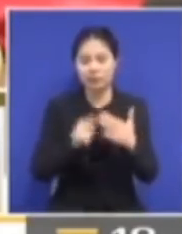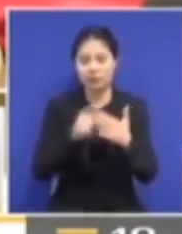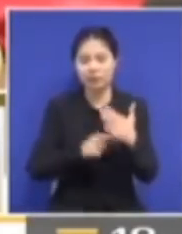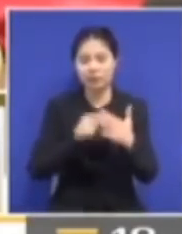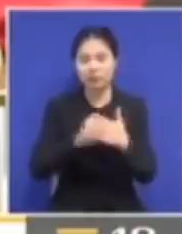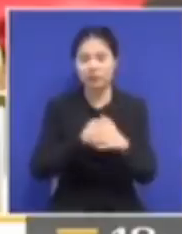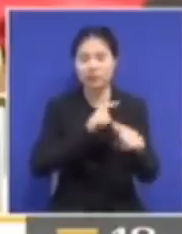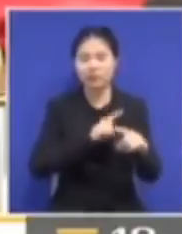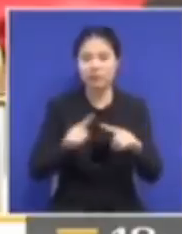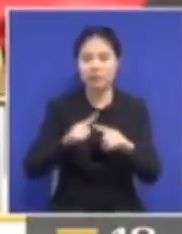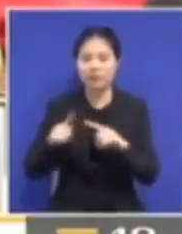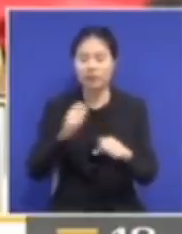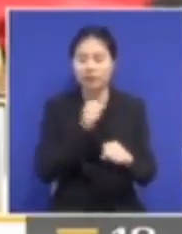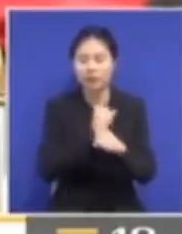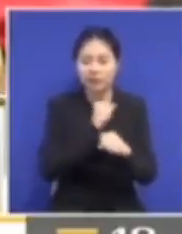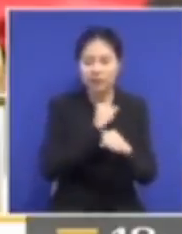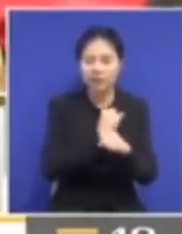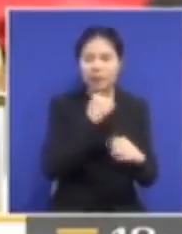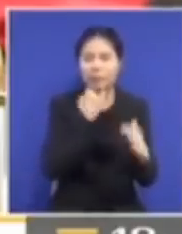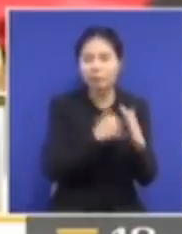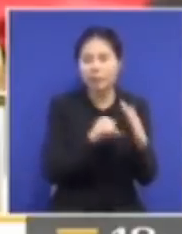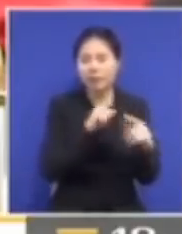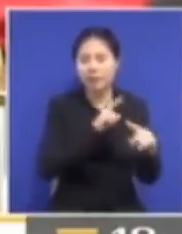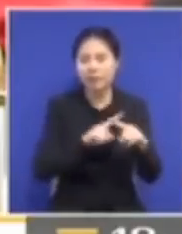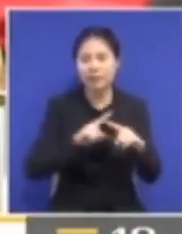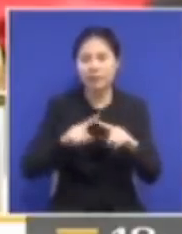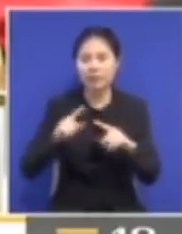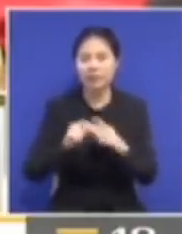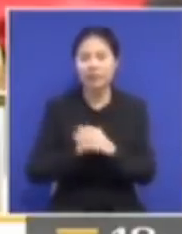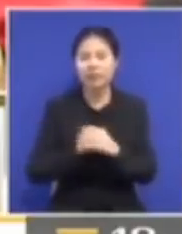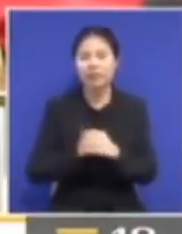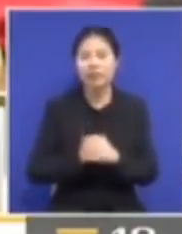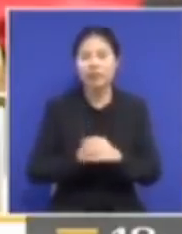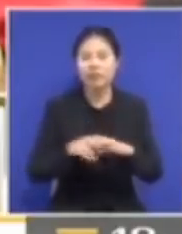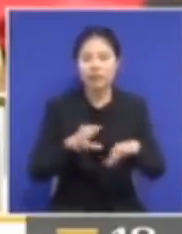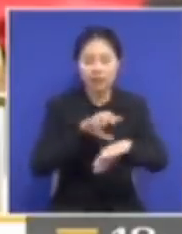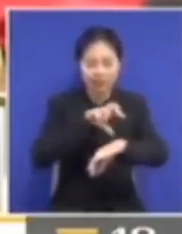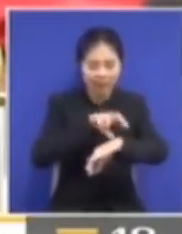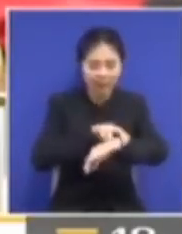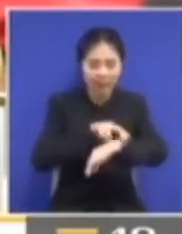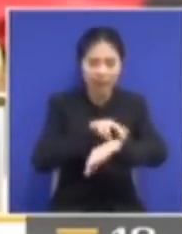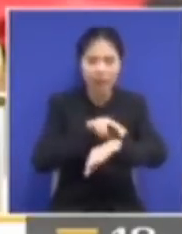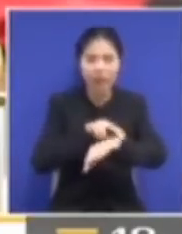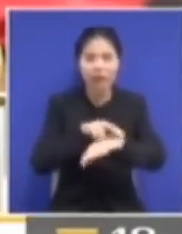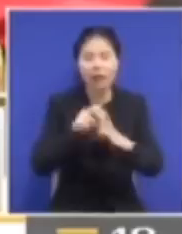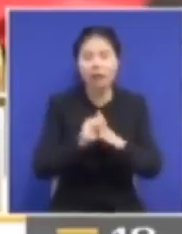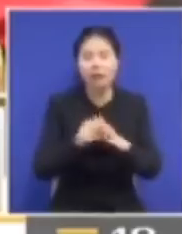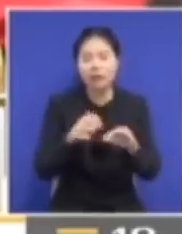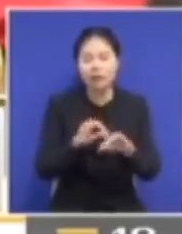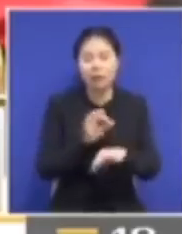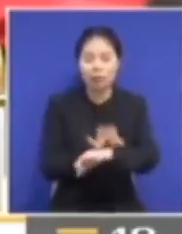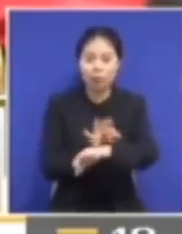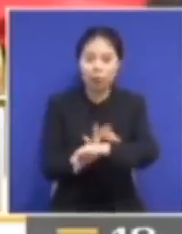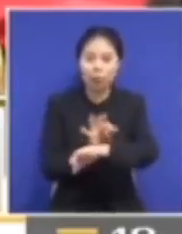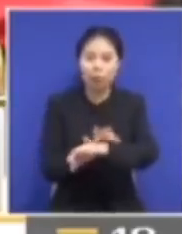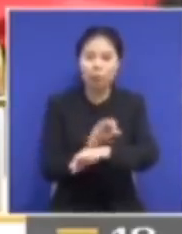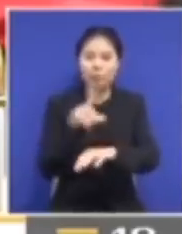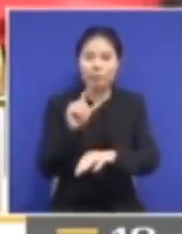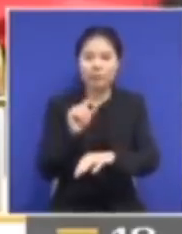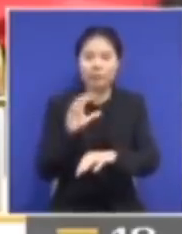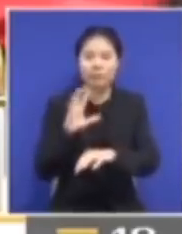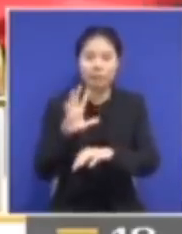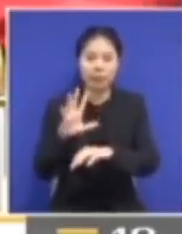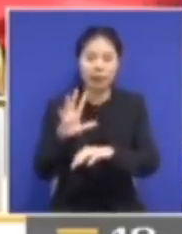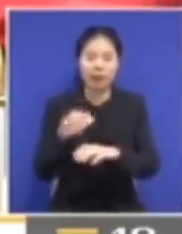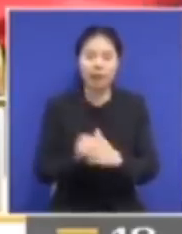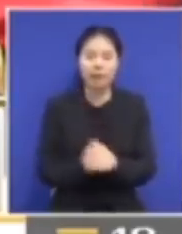ทำไม่ดีไม่งามเขาปลดแล้วนะครับไอ้นี่25เรือนยังนิ่งเฉยนะครับไม่ผิดอะไรทั้งสิ้น